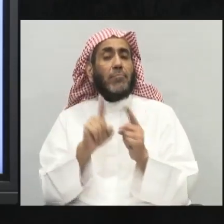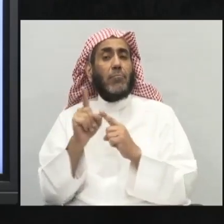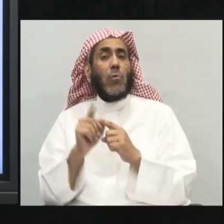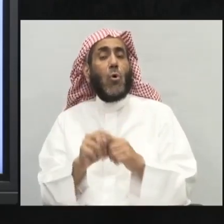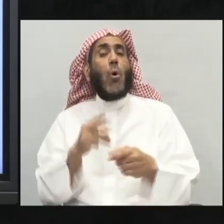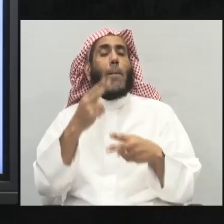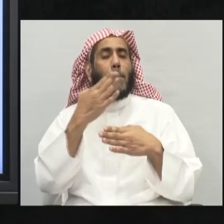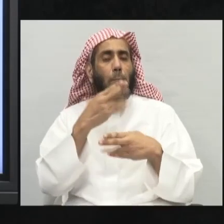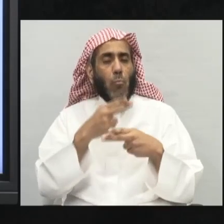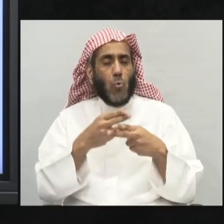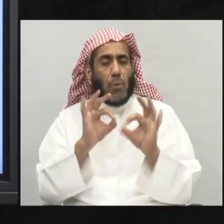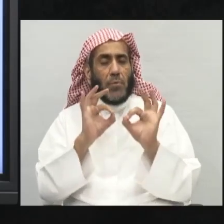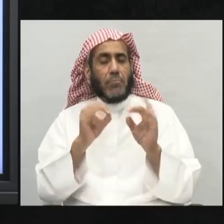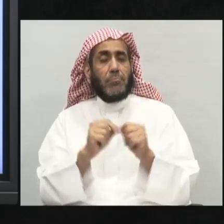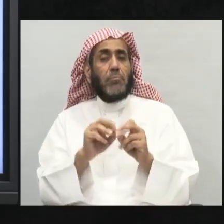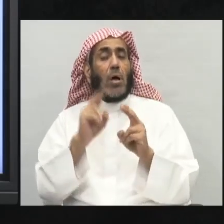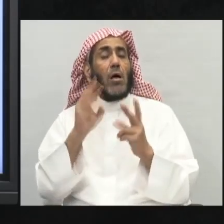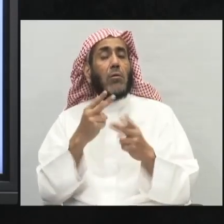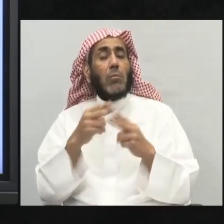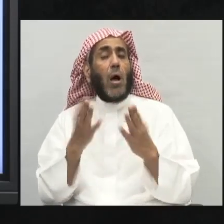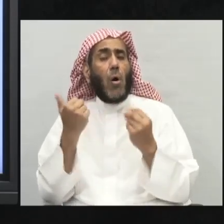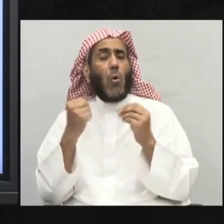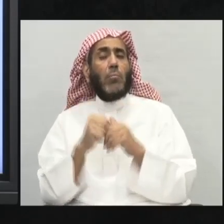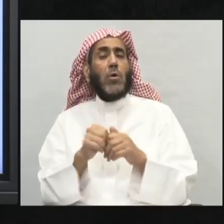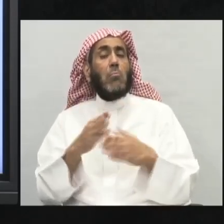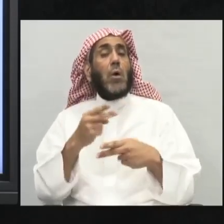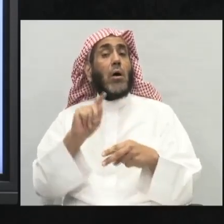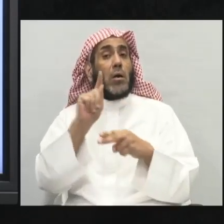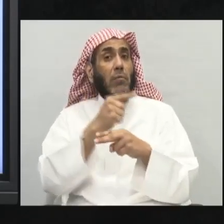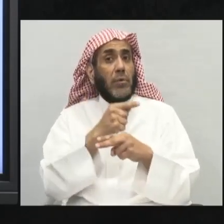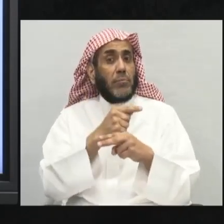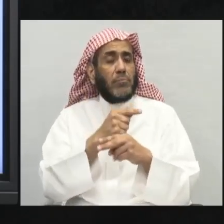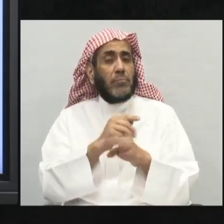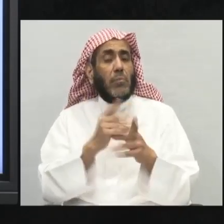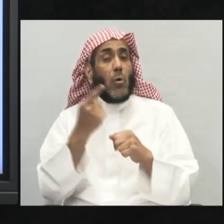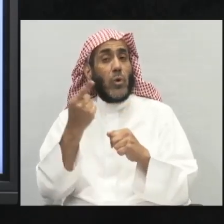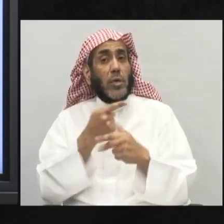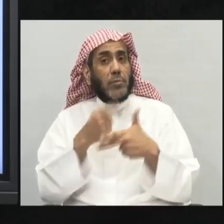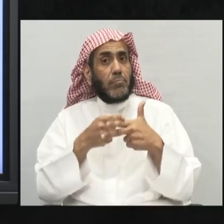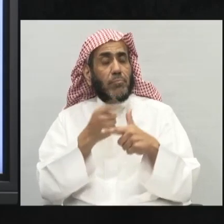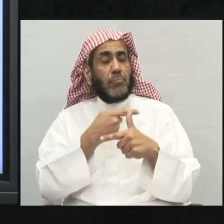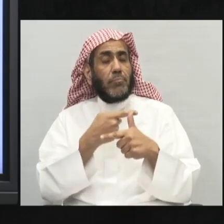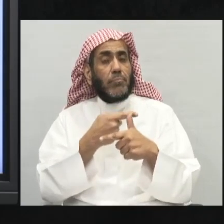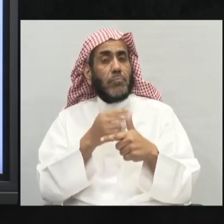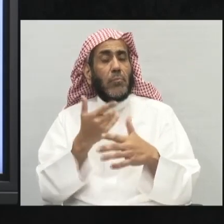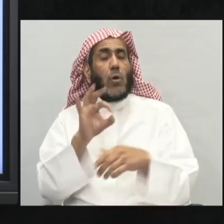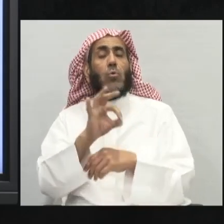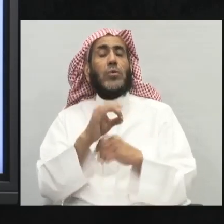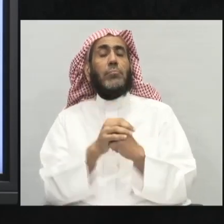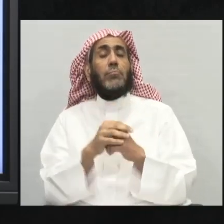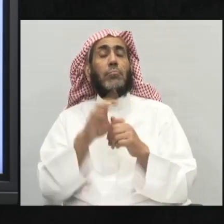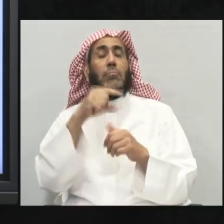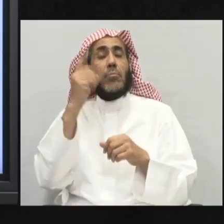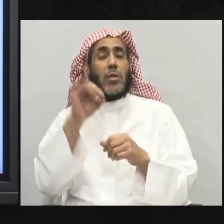معرب حالات الاعرابيه مرت معنا اما الرفع او النصب او الجزم